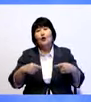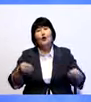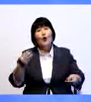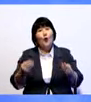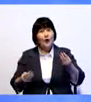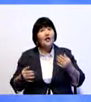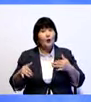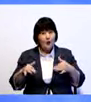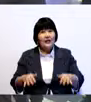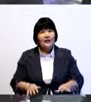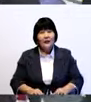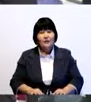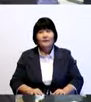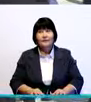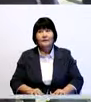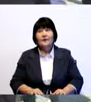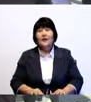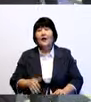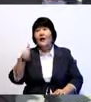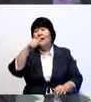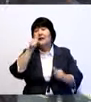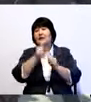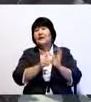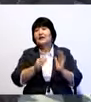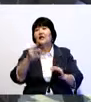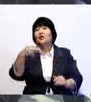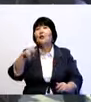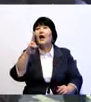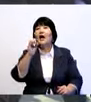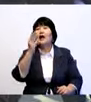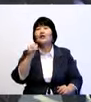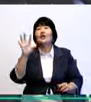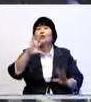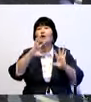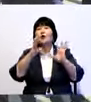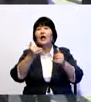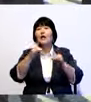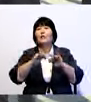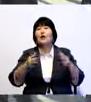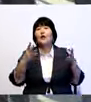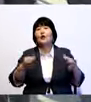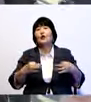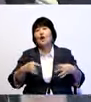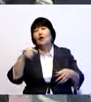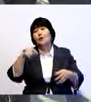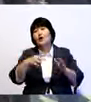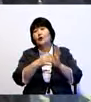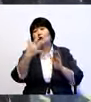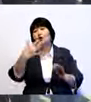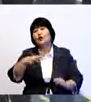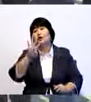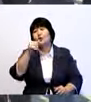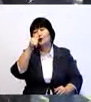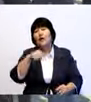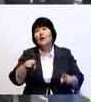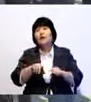ойындар ойнатылды. Жыл сайын 20-ші қарашада бүкіл әлем балалар күнін тойлайды. 1954 жылы